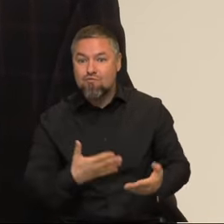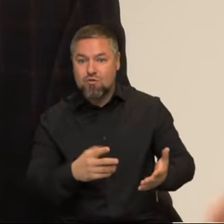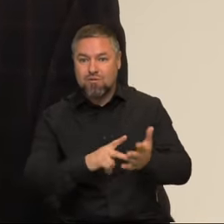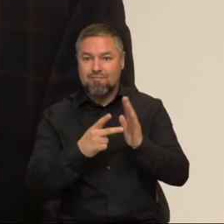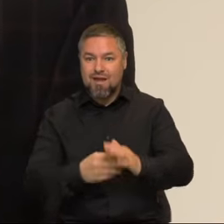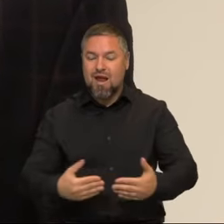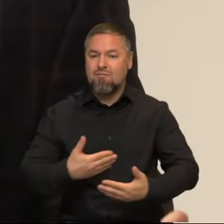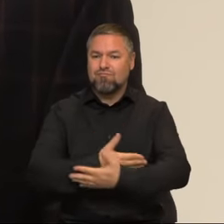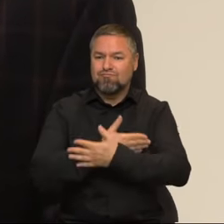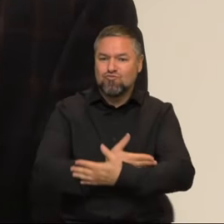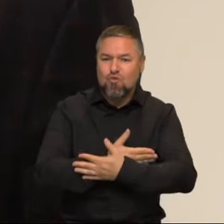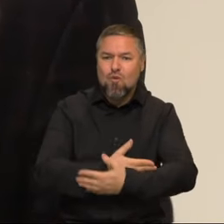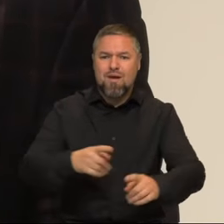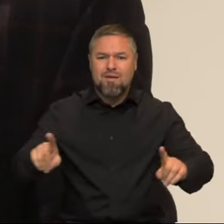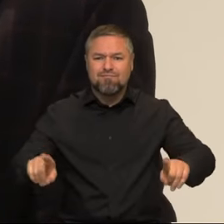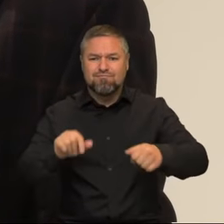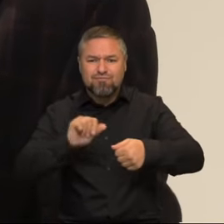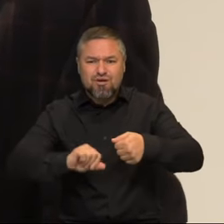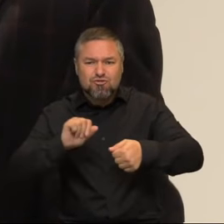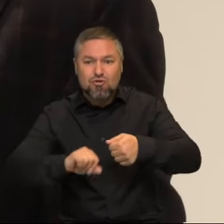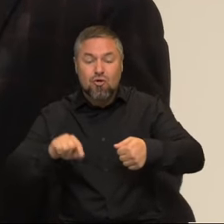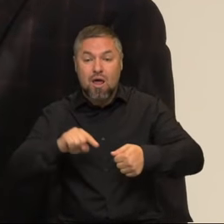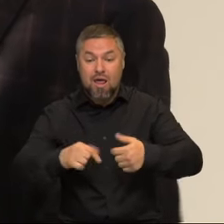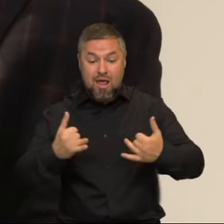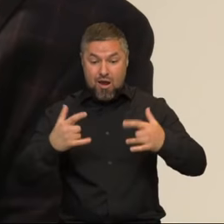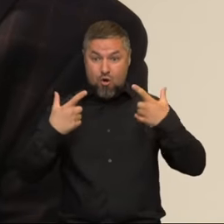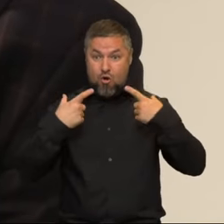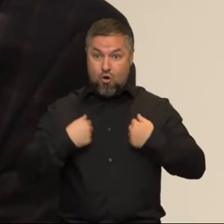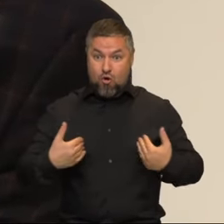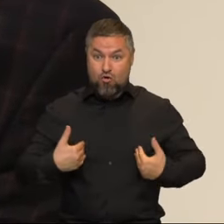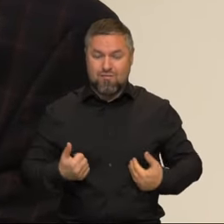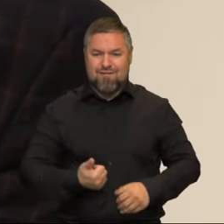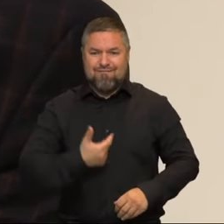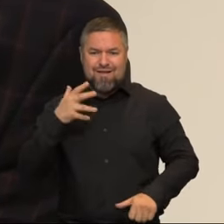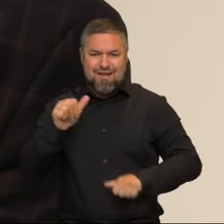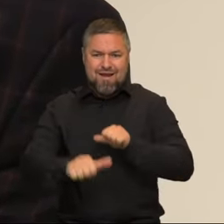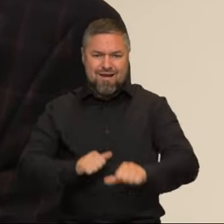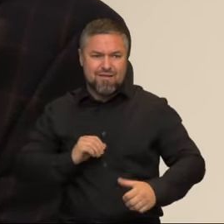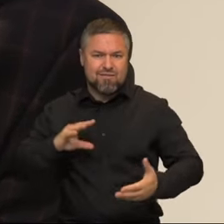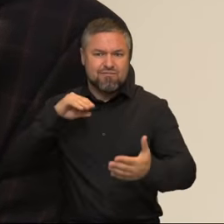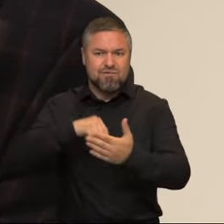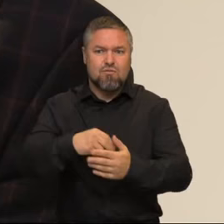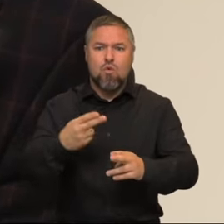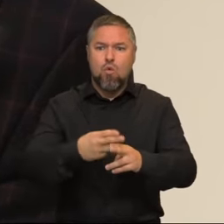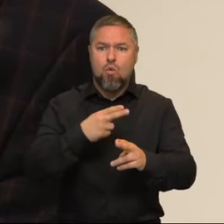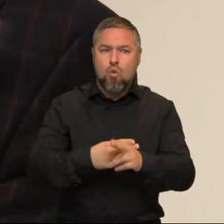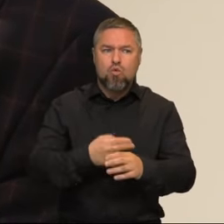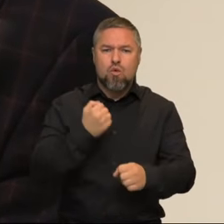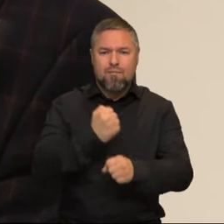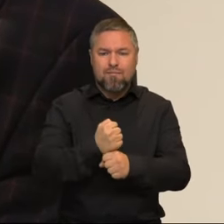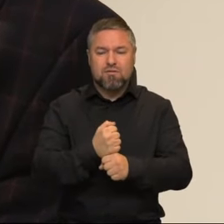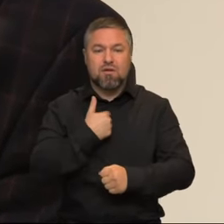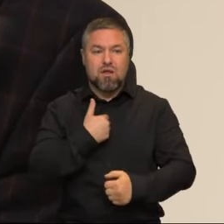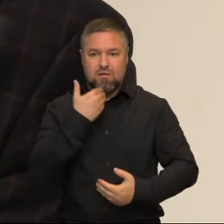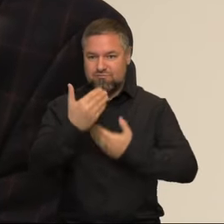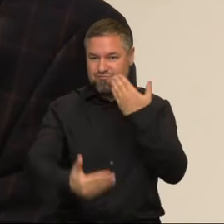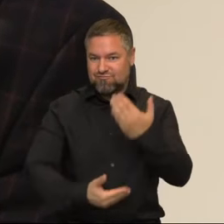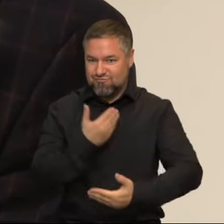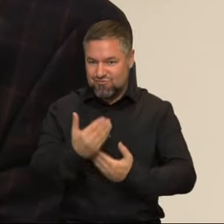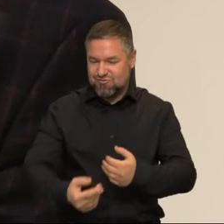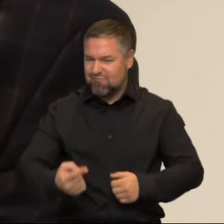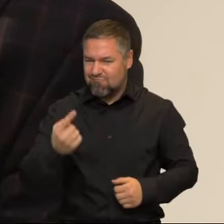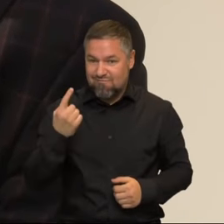plan żłobka, przedszkola, a jako osoba, która od wielu lat pełni urzędy publiczne, mogę wam złożyć tylko jedne